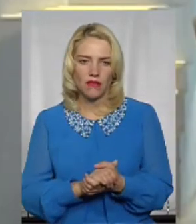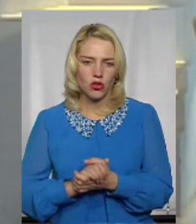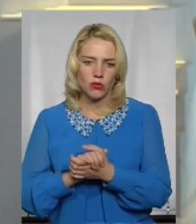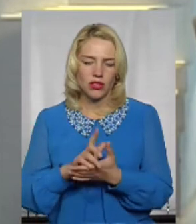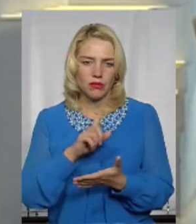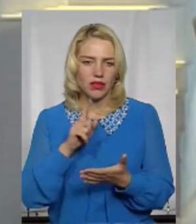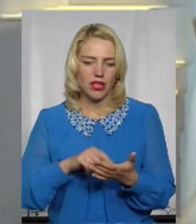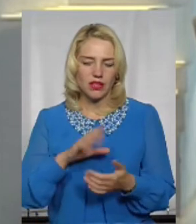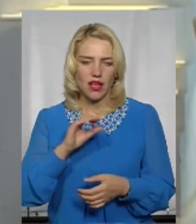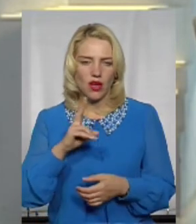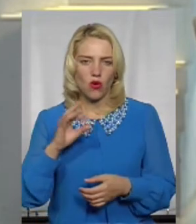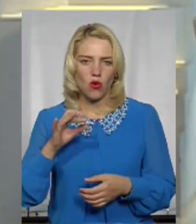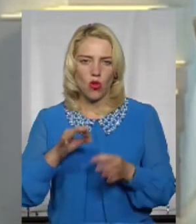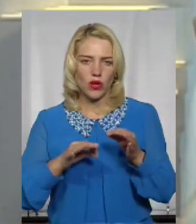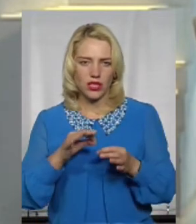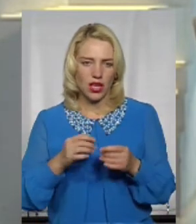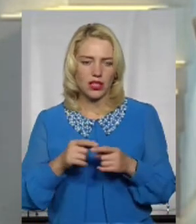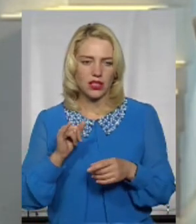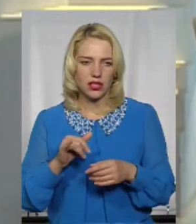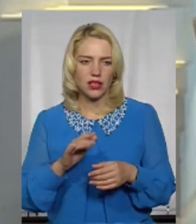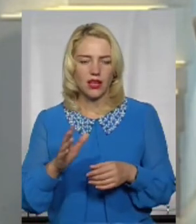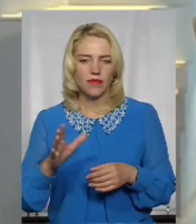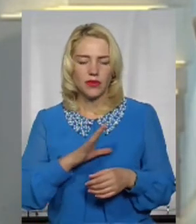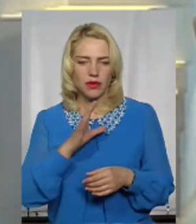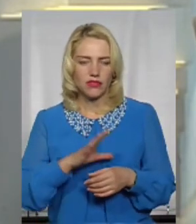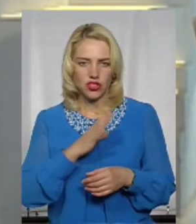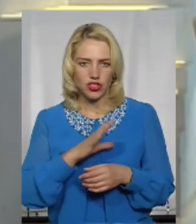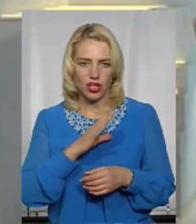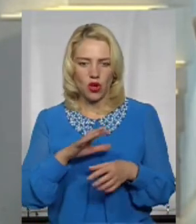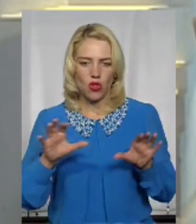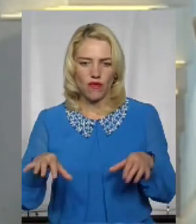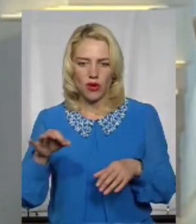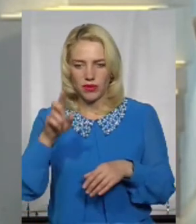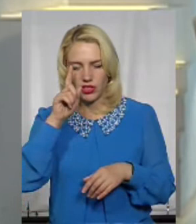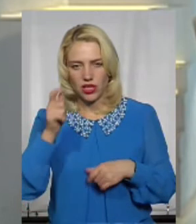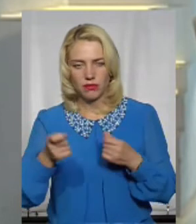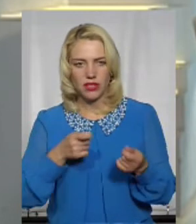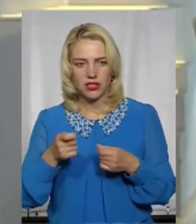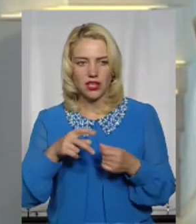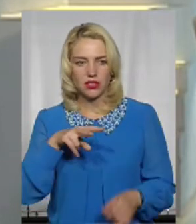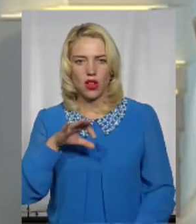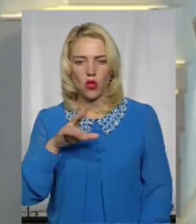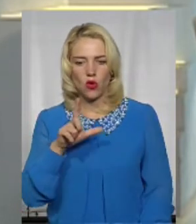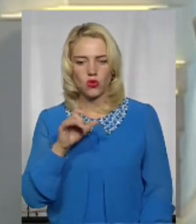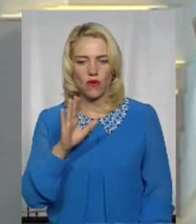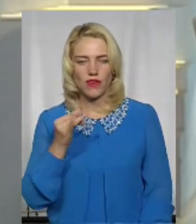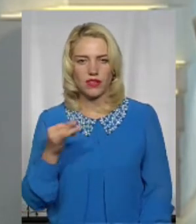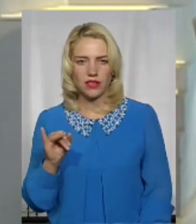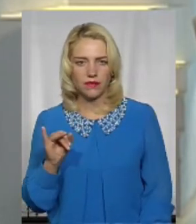з питань екології, і тоді бувший голова облдержадміністрації Лозовий Вадим